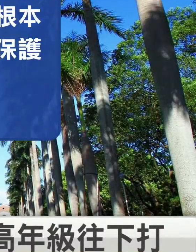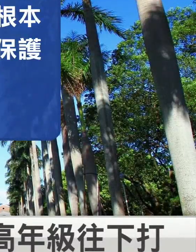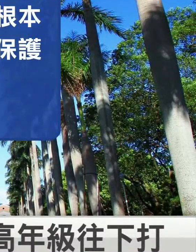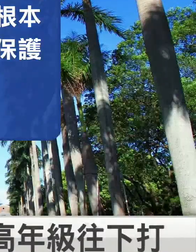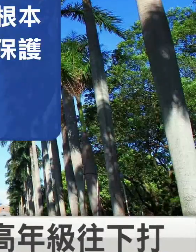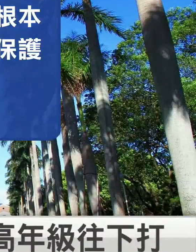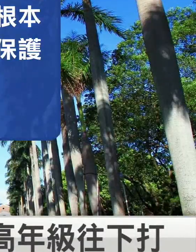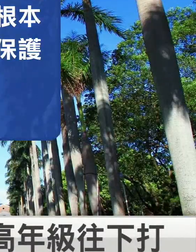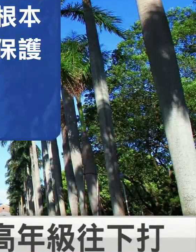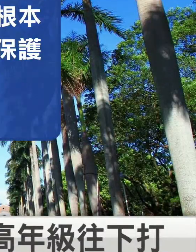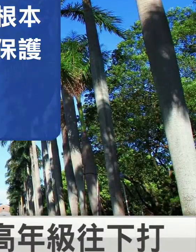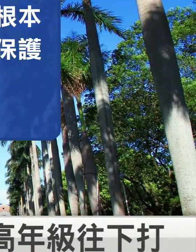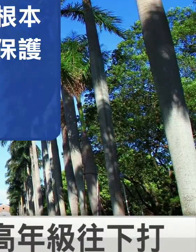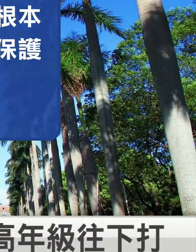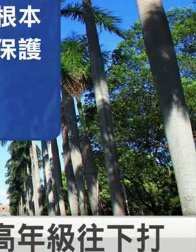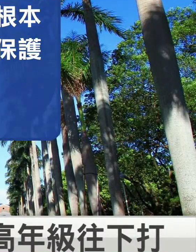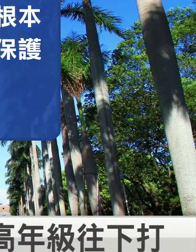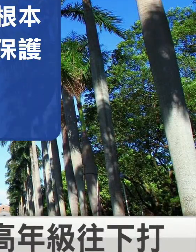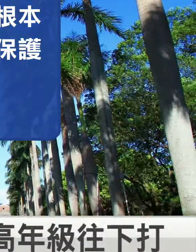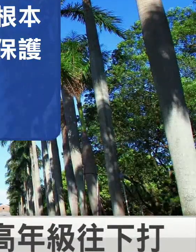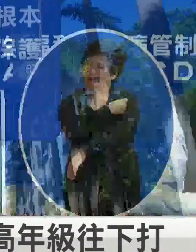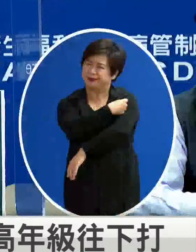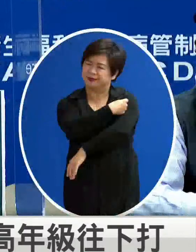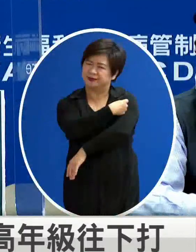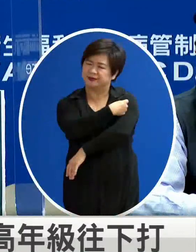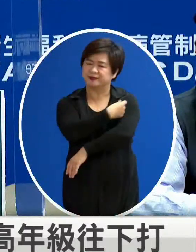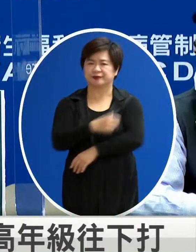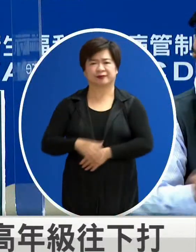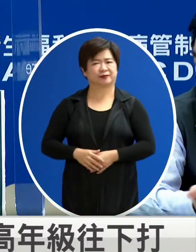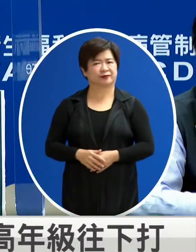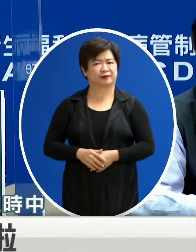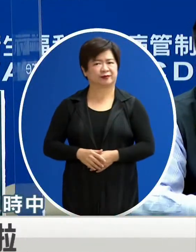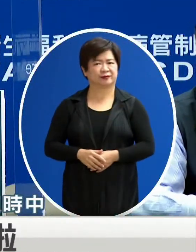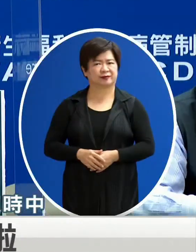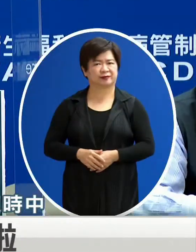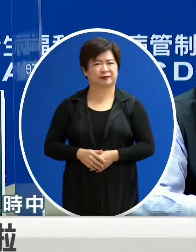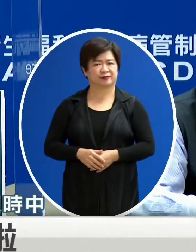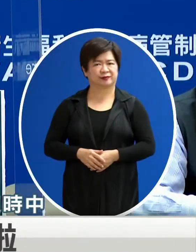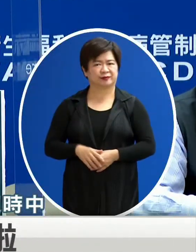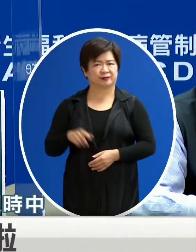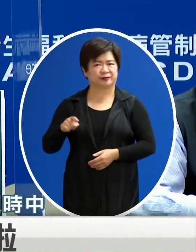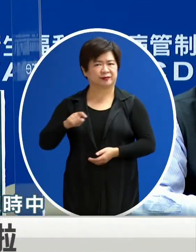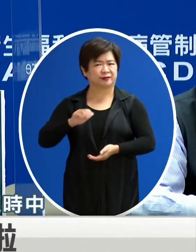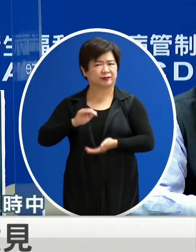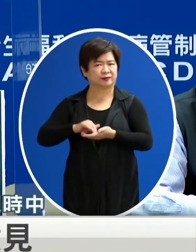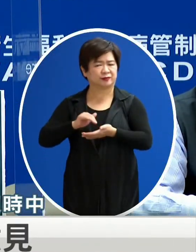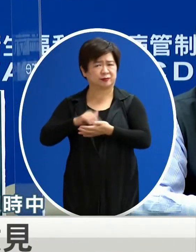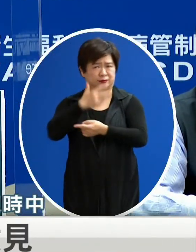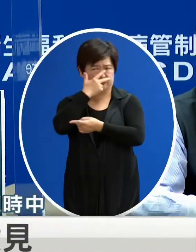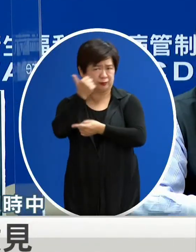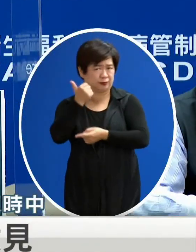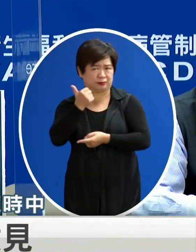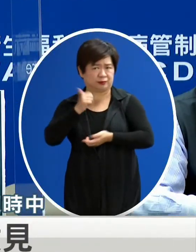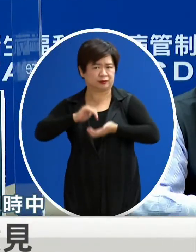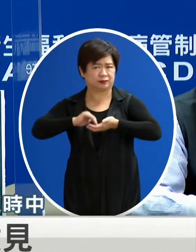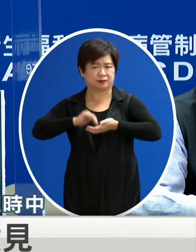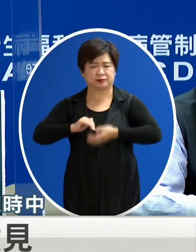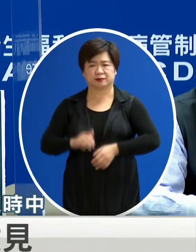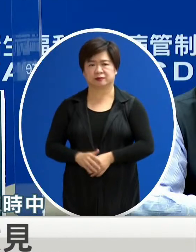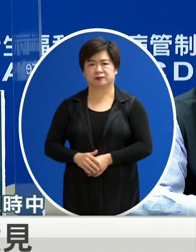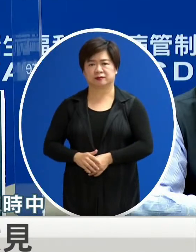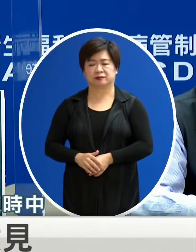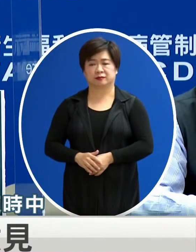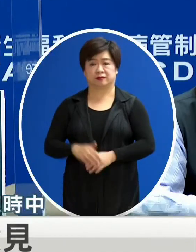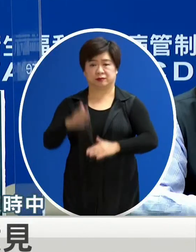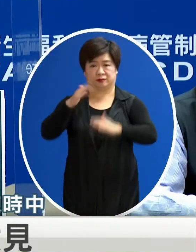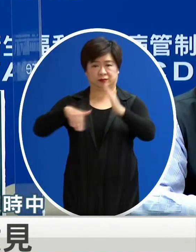造册施打才是真正的安心就学方案， 不见得会比较方便了哈。不过当然他